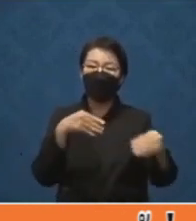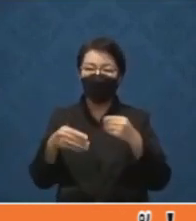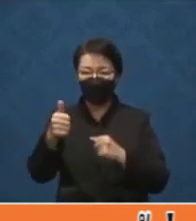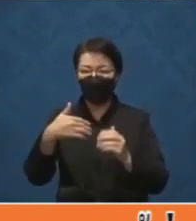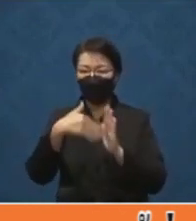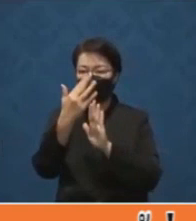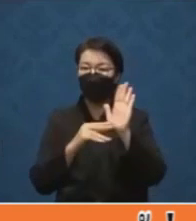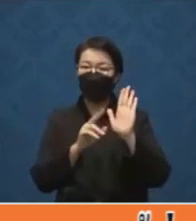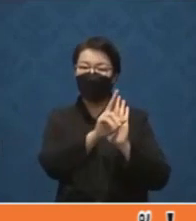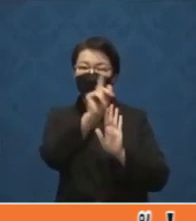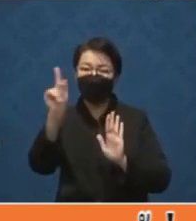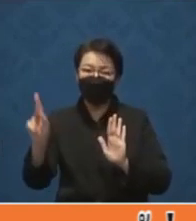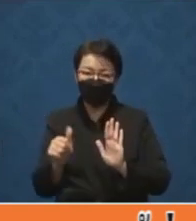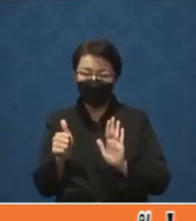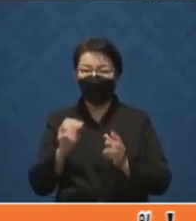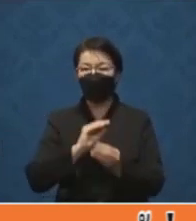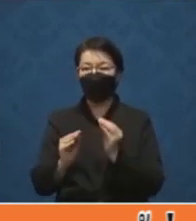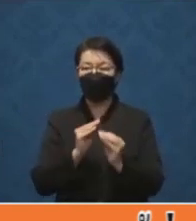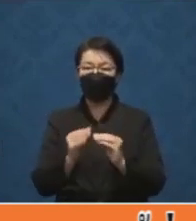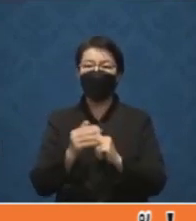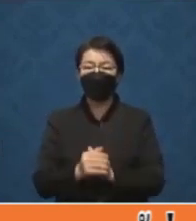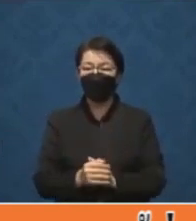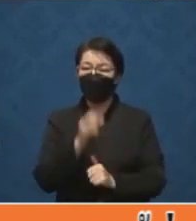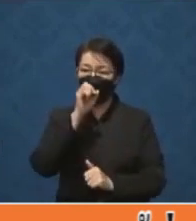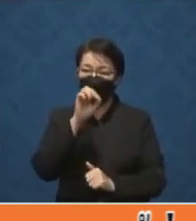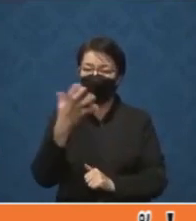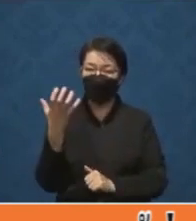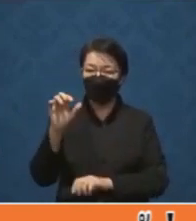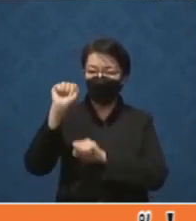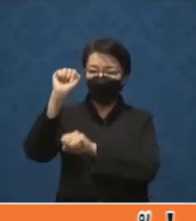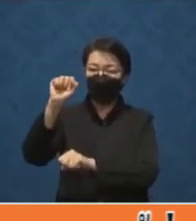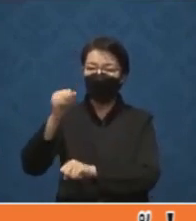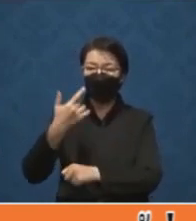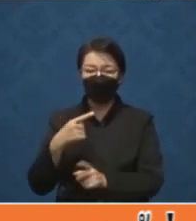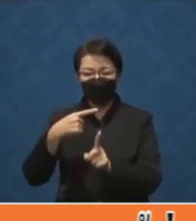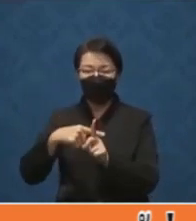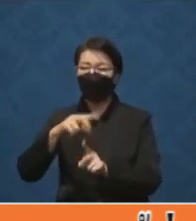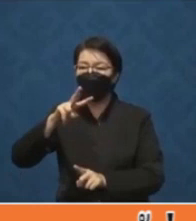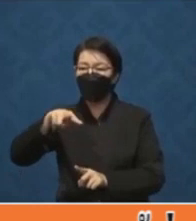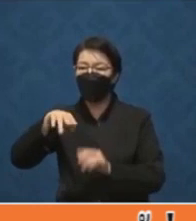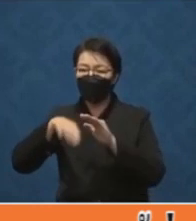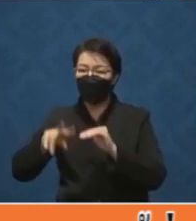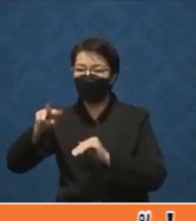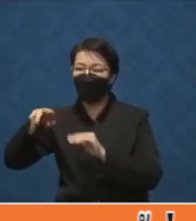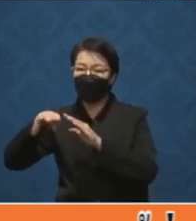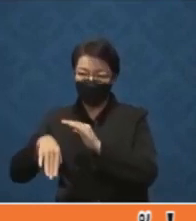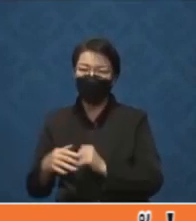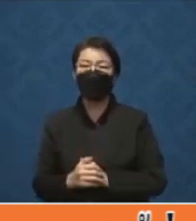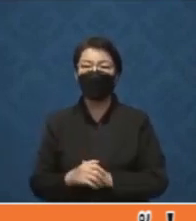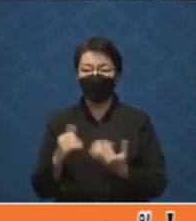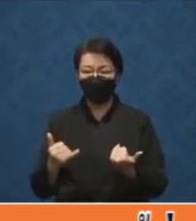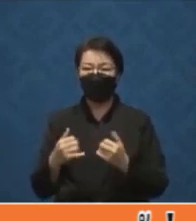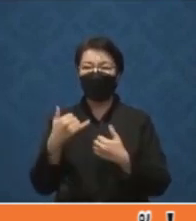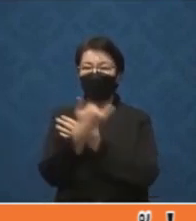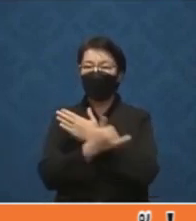เขียวทั้งหมดตัวเลขของทางการบ่งชี้ชัดว่ามีไม่ถึง 2,000 คนแล้วที่ติดโควิดการเปิดประเทศ